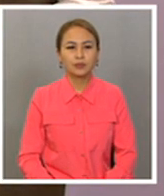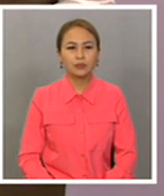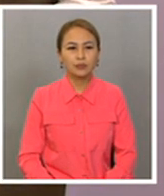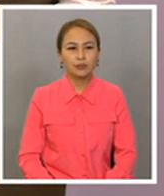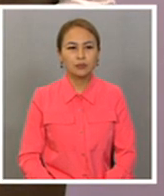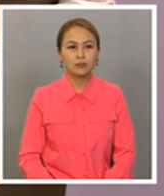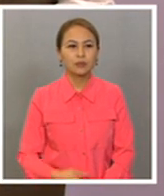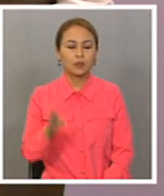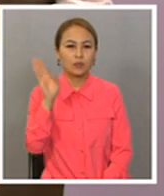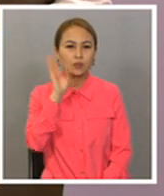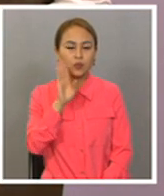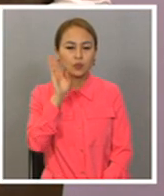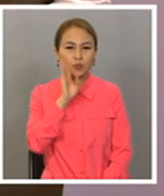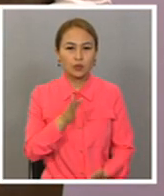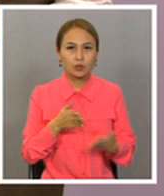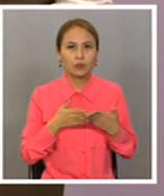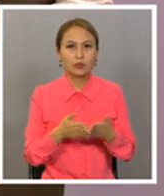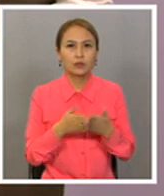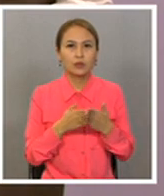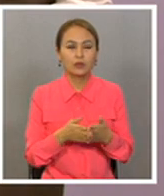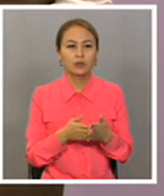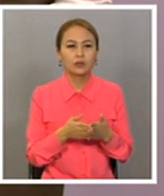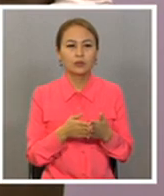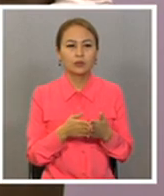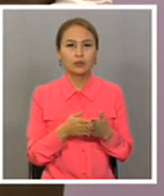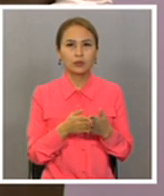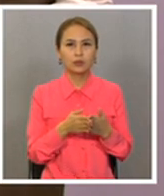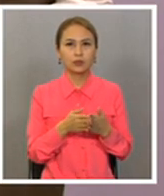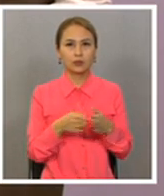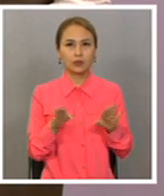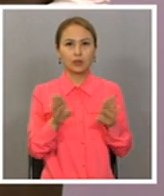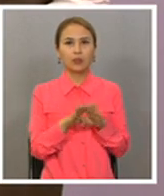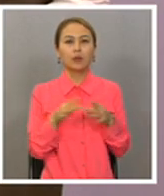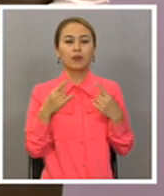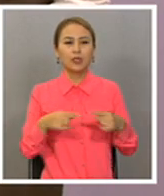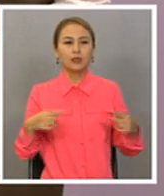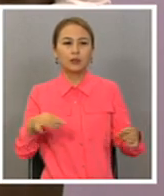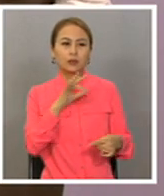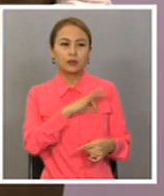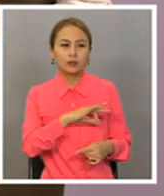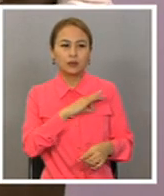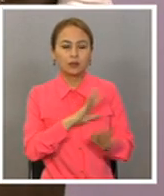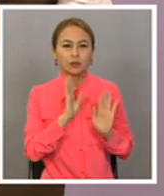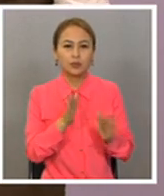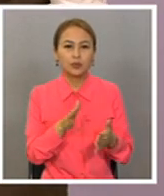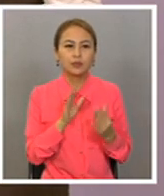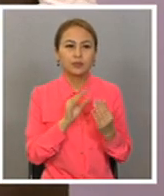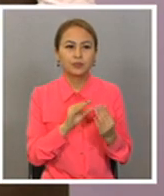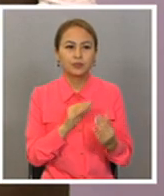Сумен жүретін көлік, күн қуатын пайдаланатын көліктер шығады.